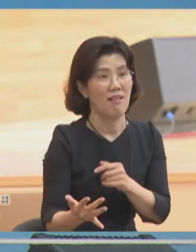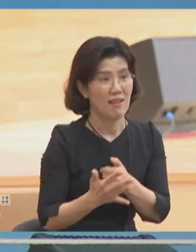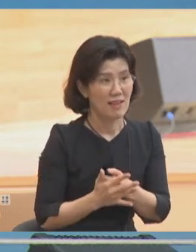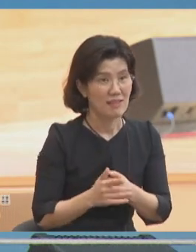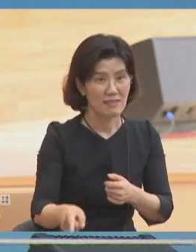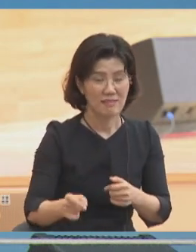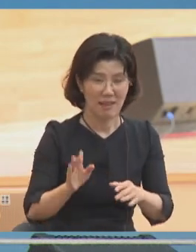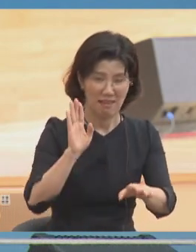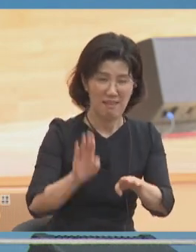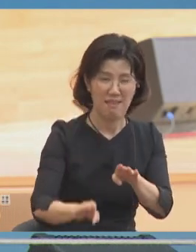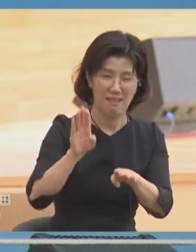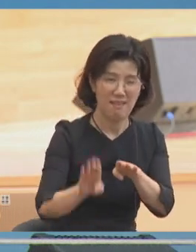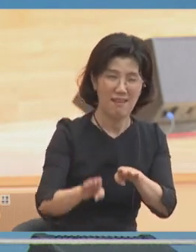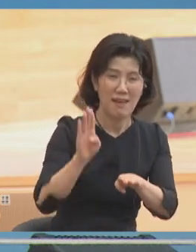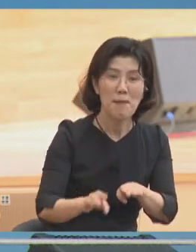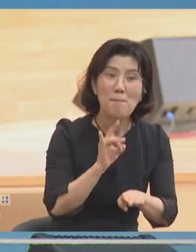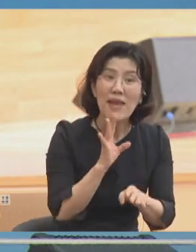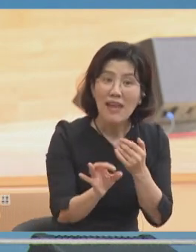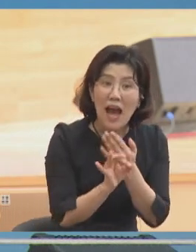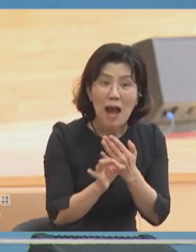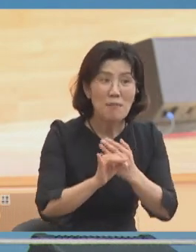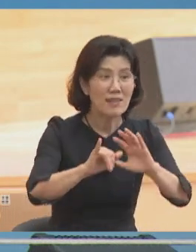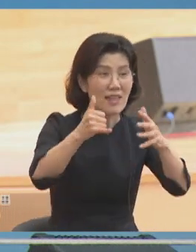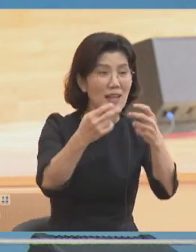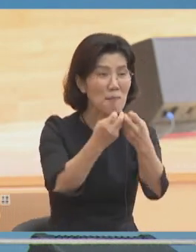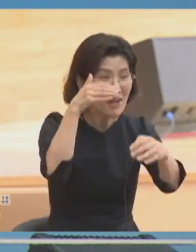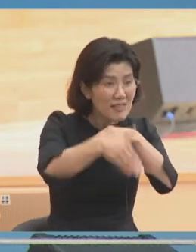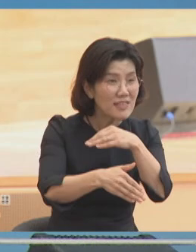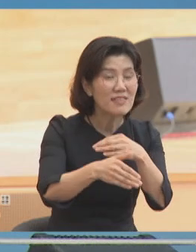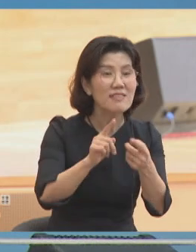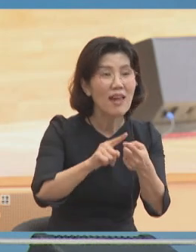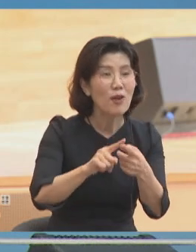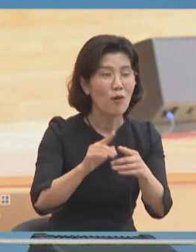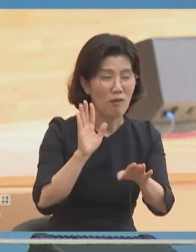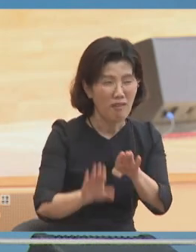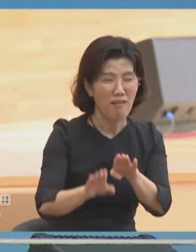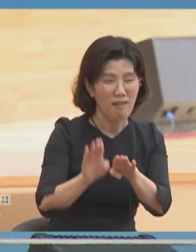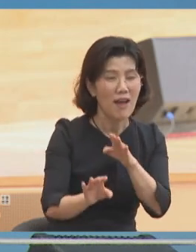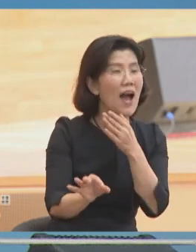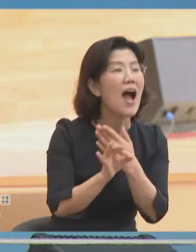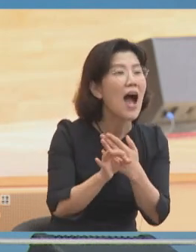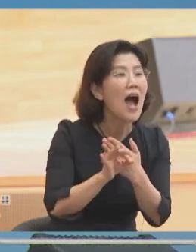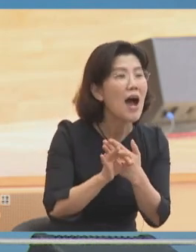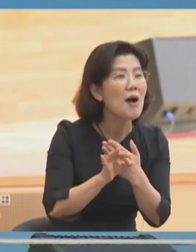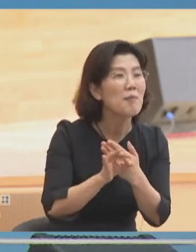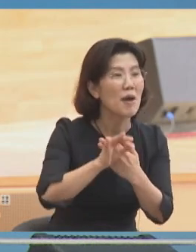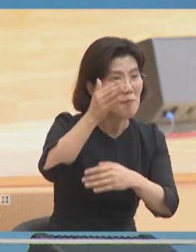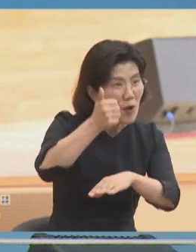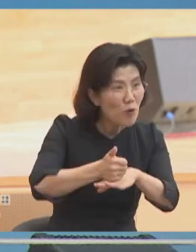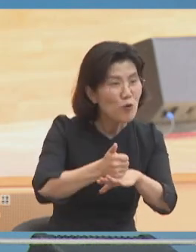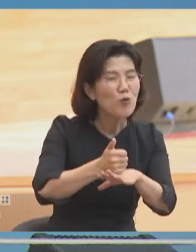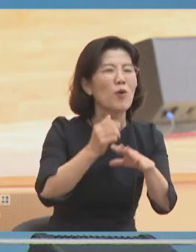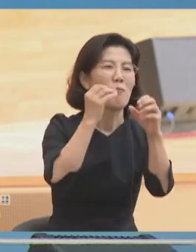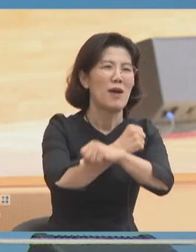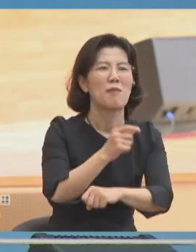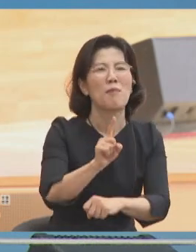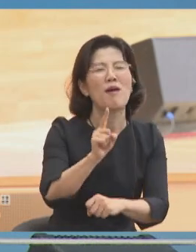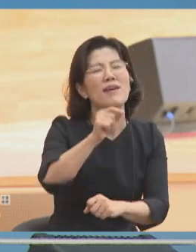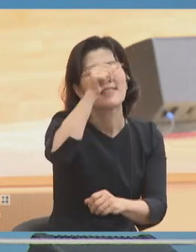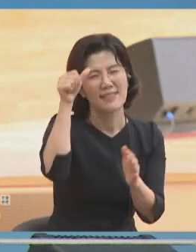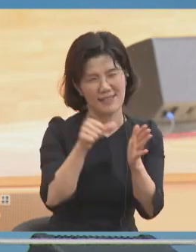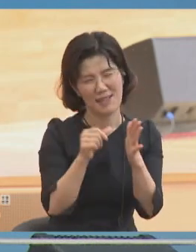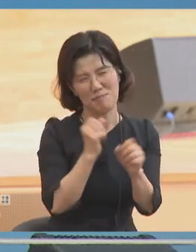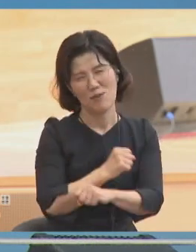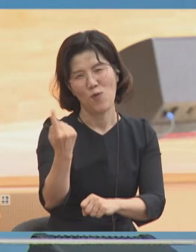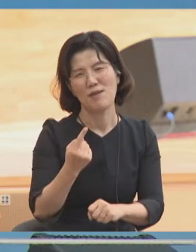엑셀레이터를 주구장창 밟으면 세상의 방식대로 살아가면 결국 뭐만 망가지게 되어 있습니까 우리 인생만 망가지게